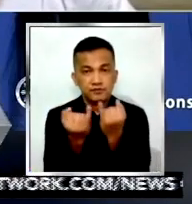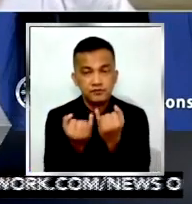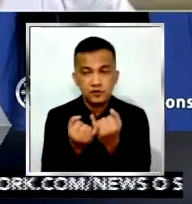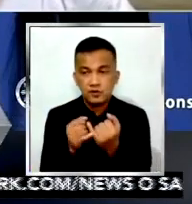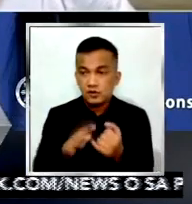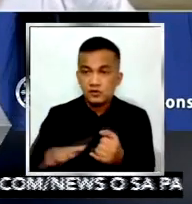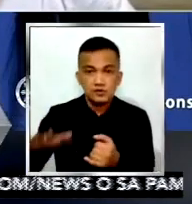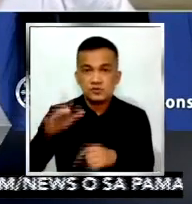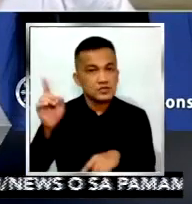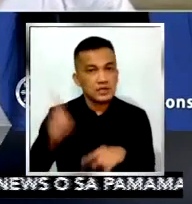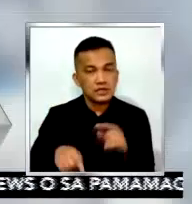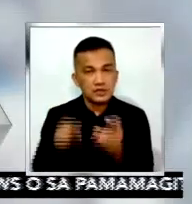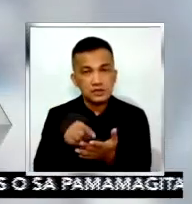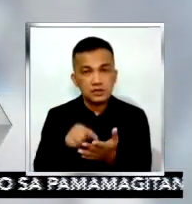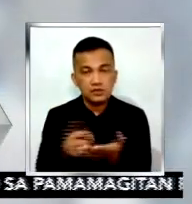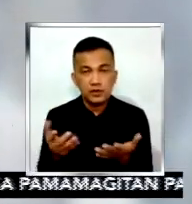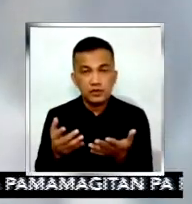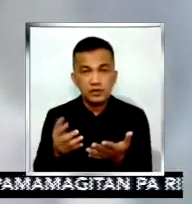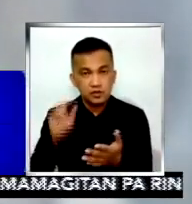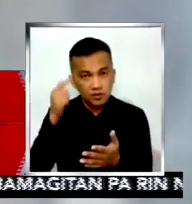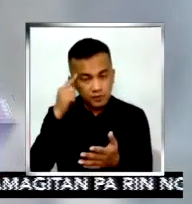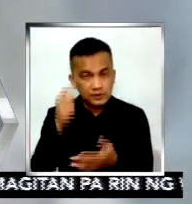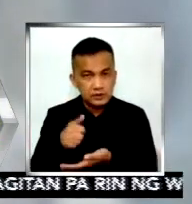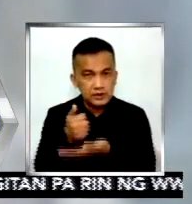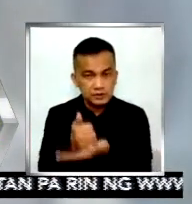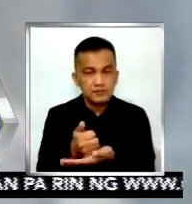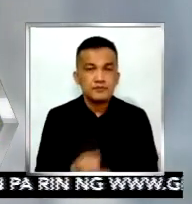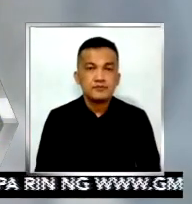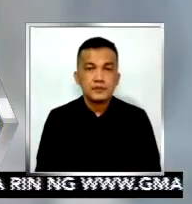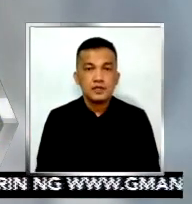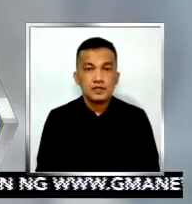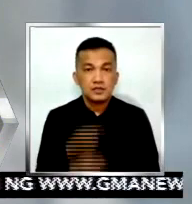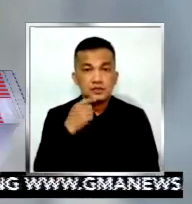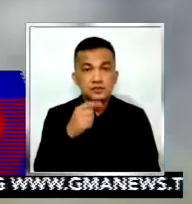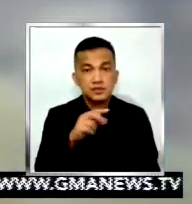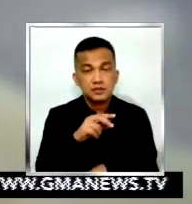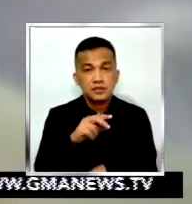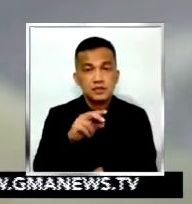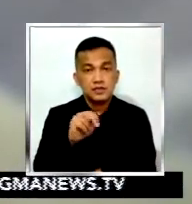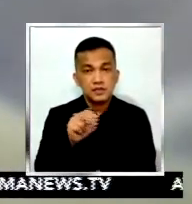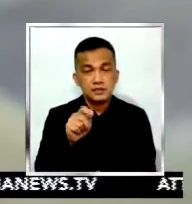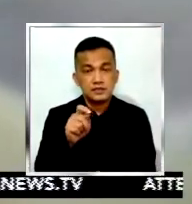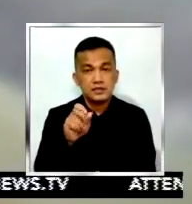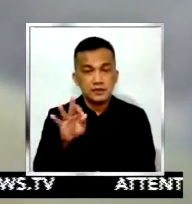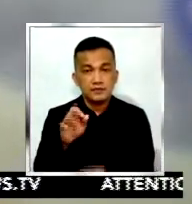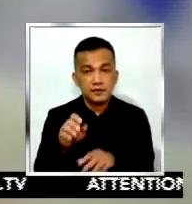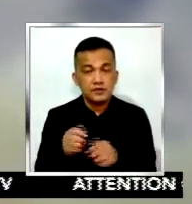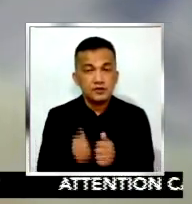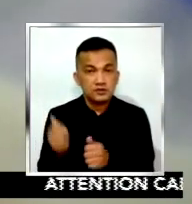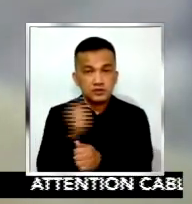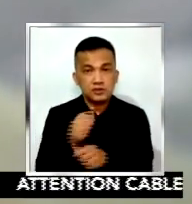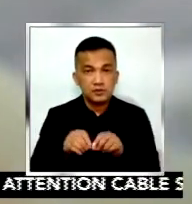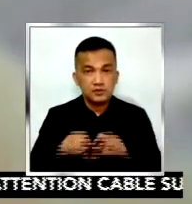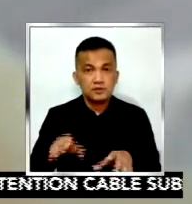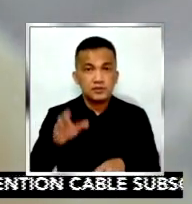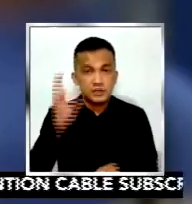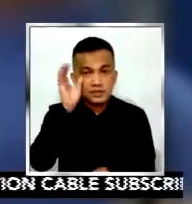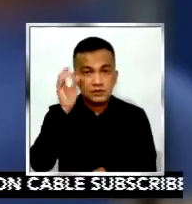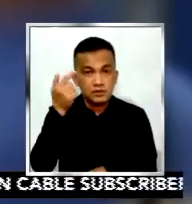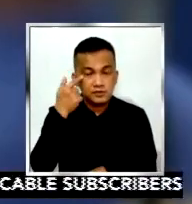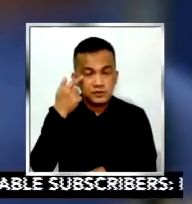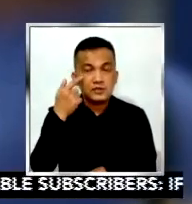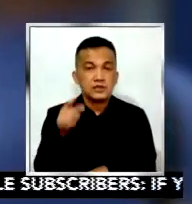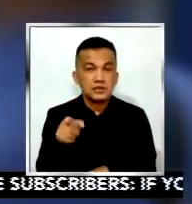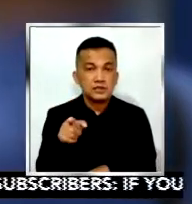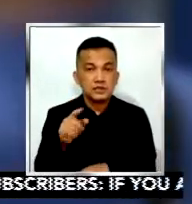where government should come in and help. Ayon naman kay National Task Force Chief Implementer Carlito Galvez Jr., nasa sentro ng